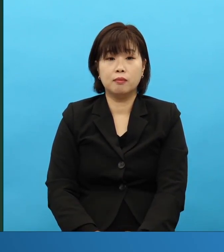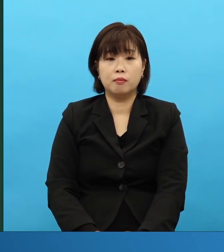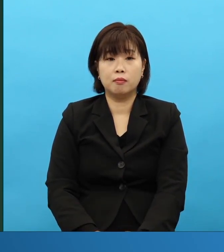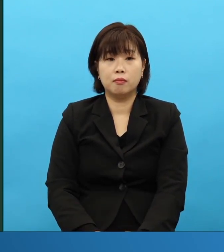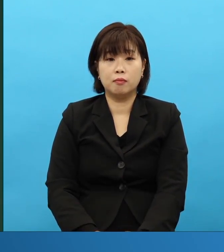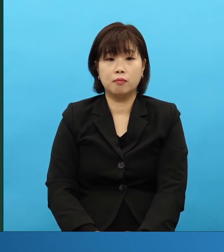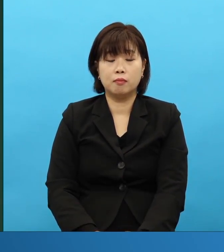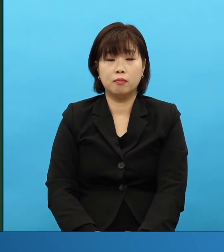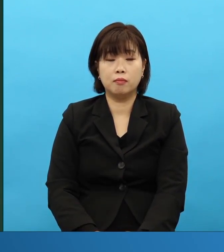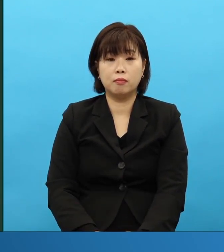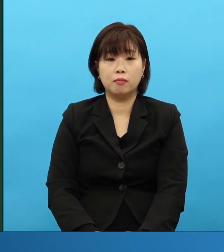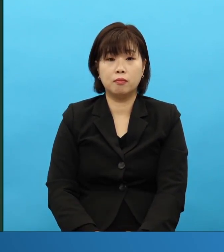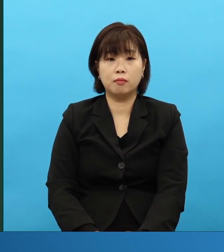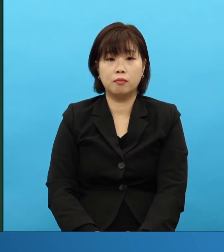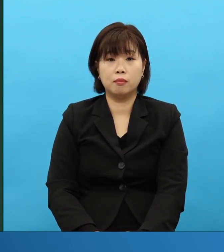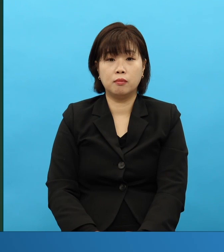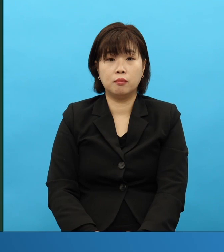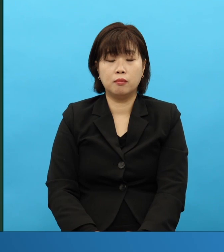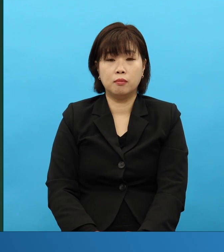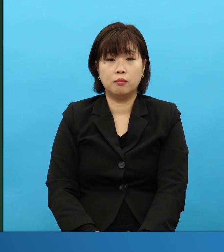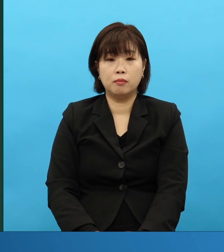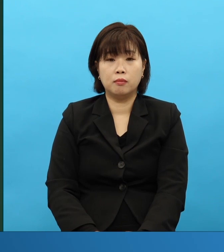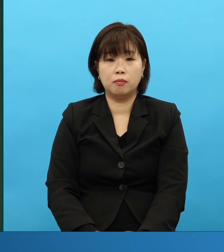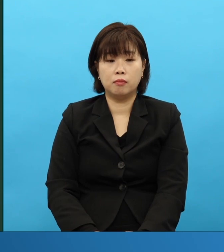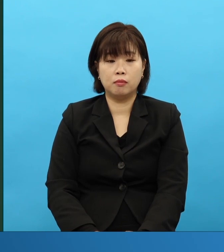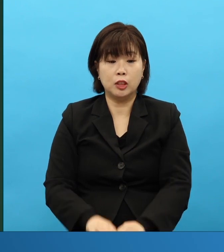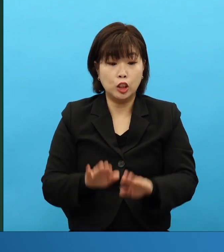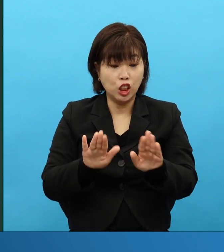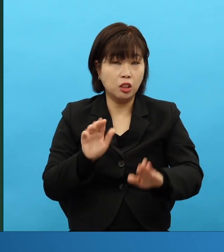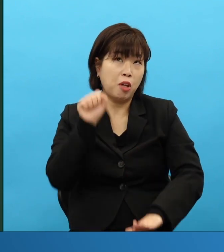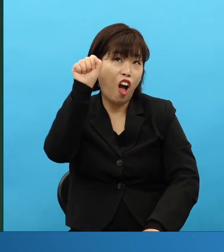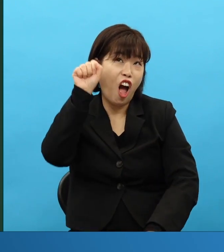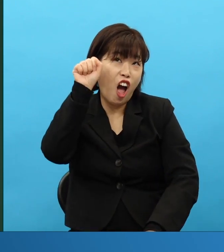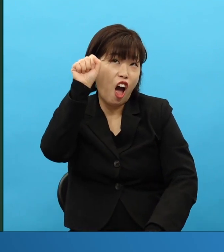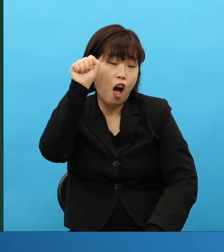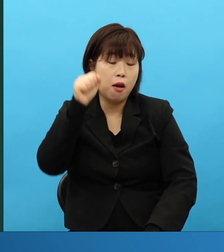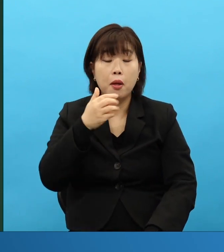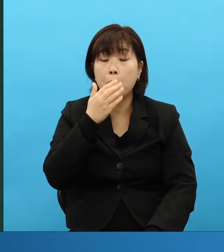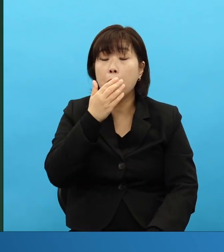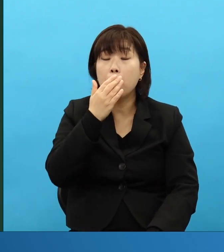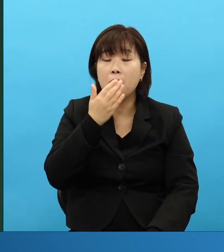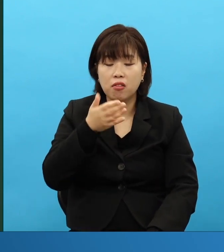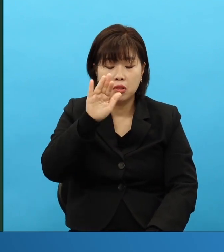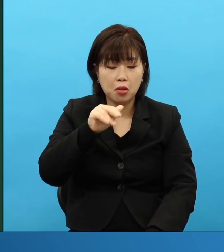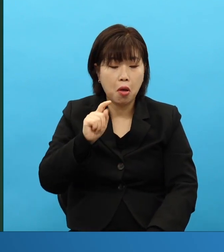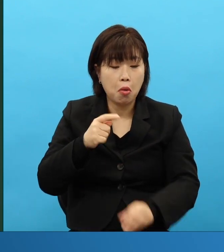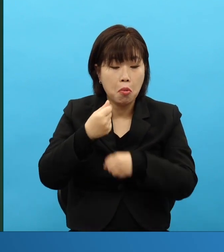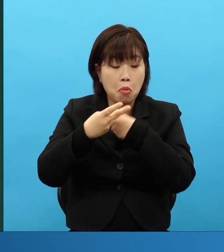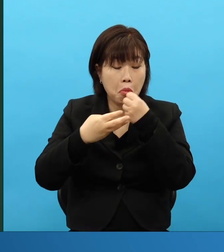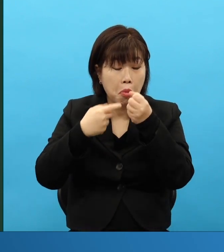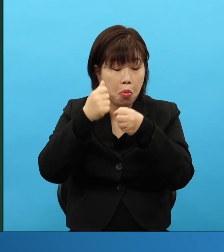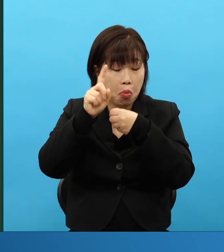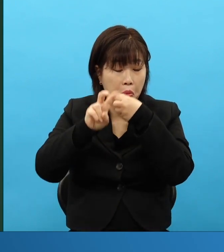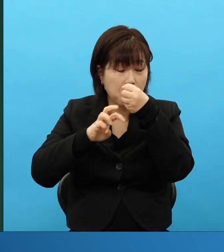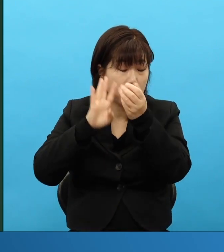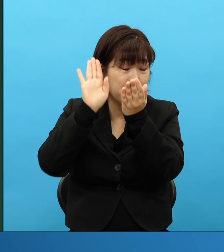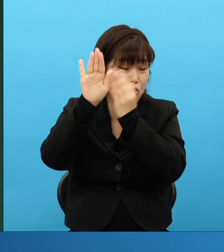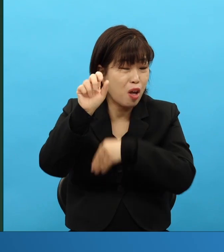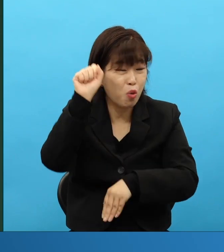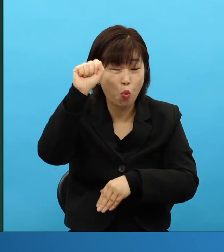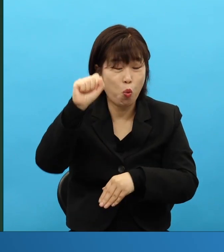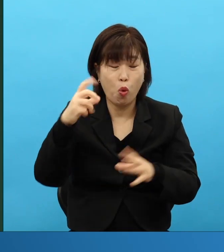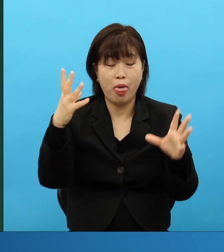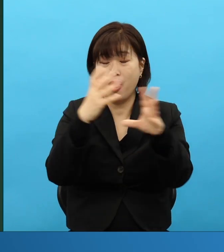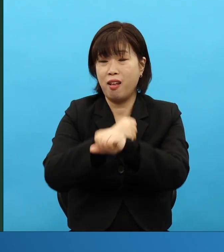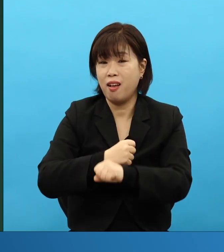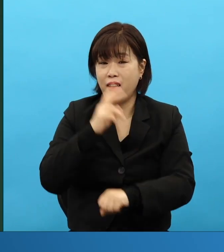demonstrate why because they don't need you anymore. 그런 시대입니다. That's the kind of age we're facing. 그럼 뭐 배우면 뭐 지금 어리석게도 의사들이 이제 소리